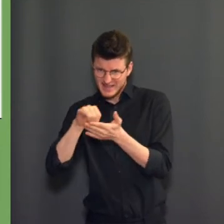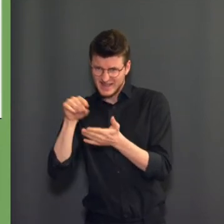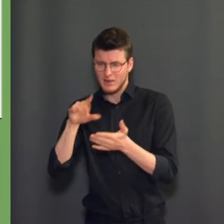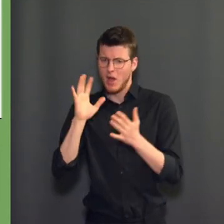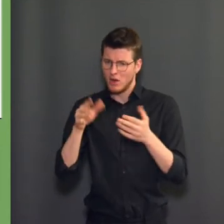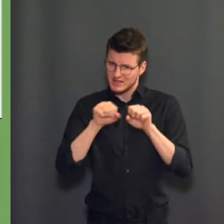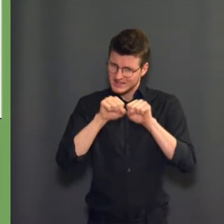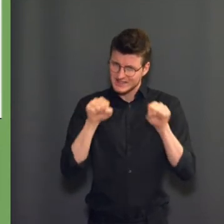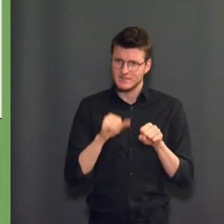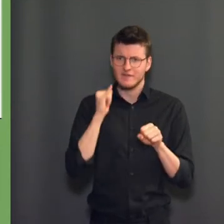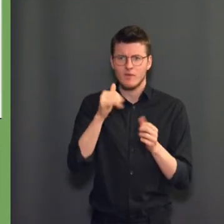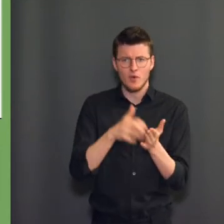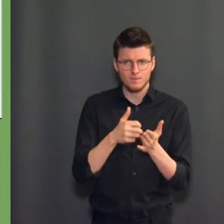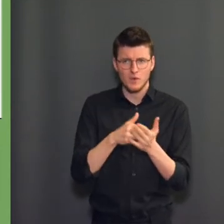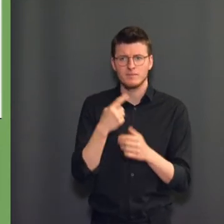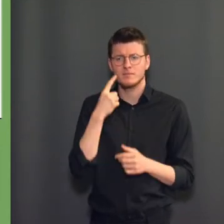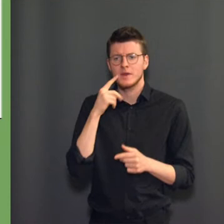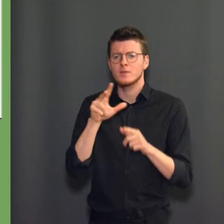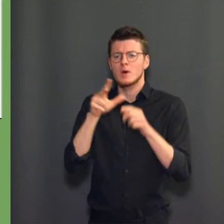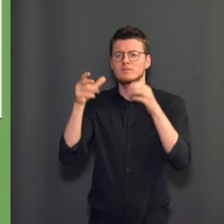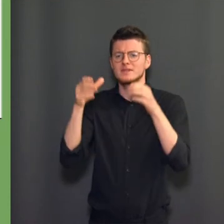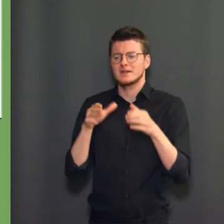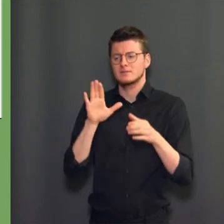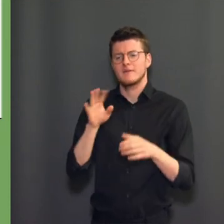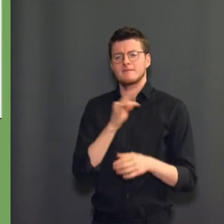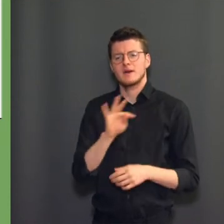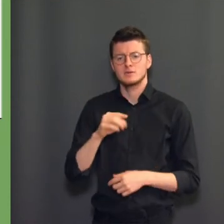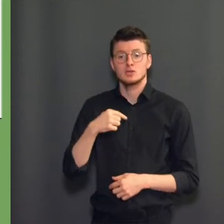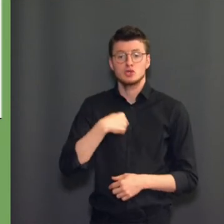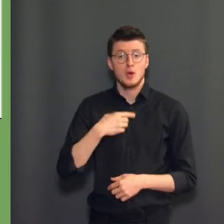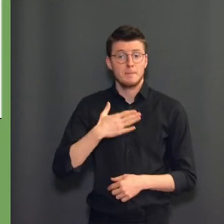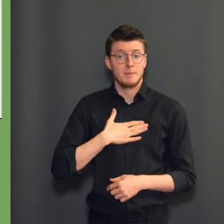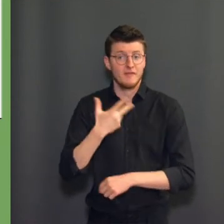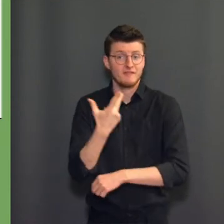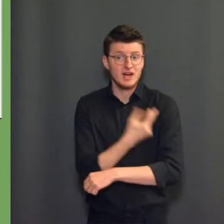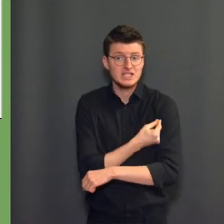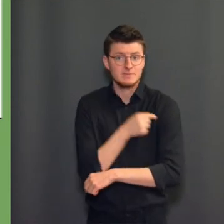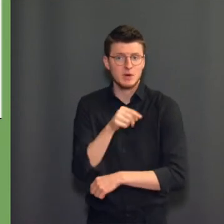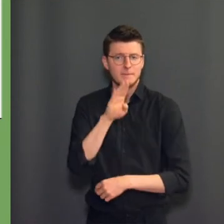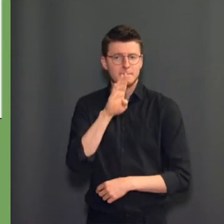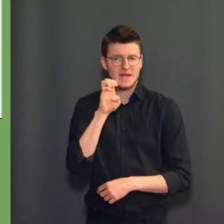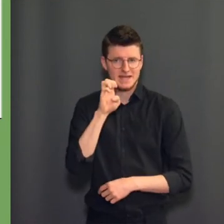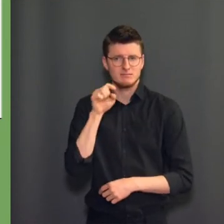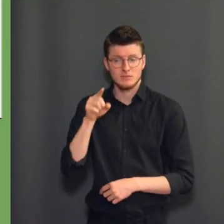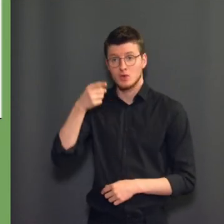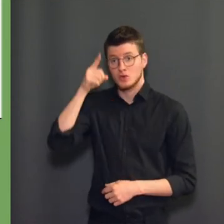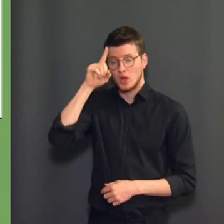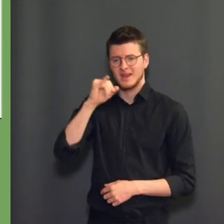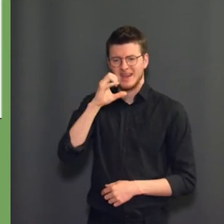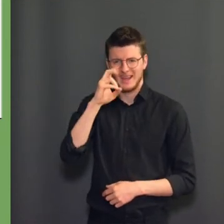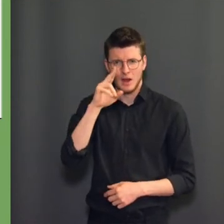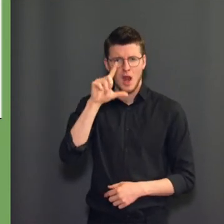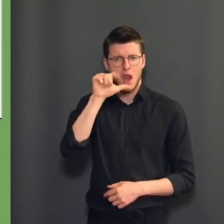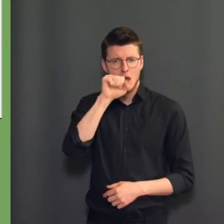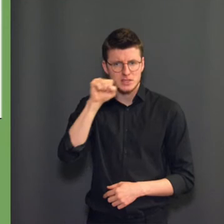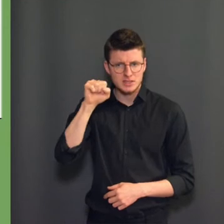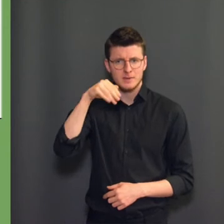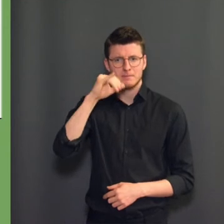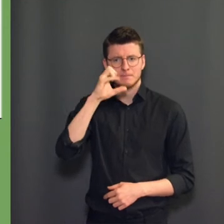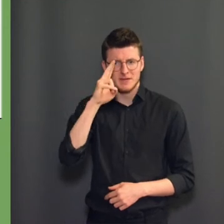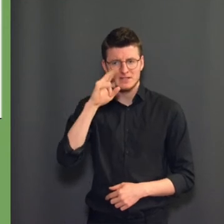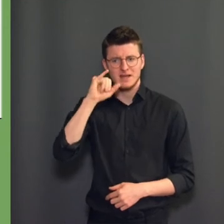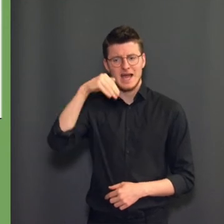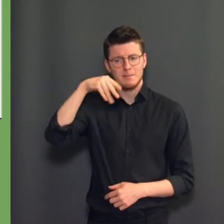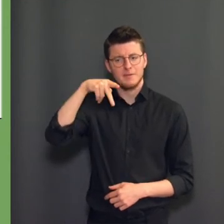en iglasmichimpfen.be. Ook hier zullen de overige centra hun eigen reservesysteem